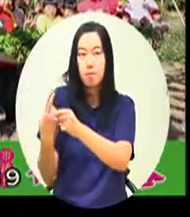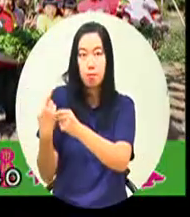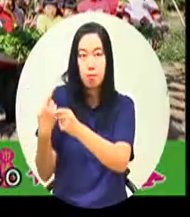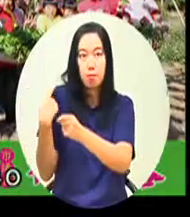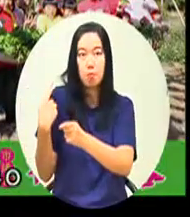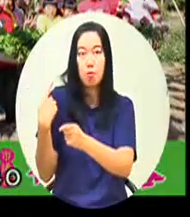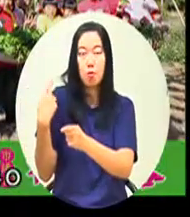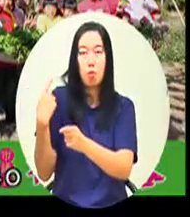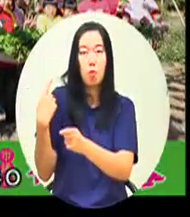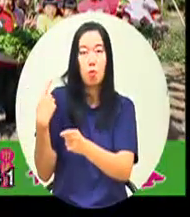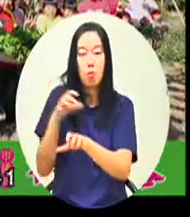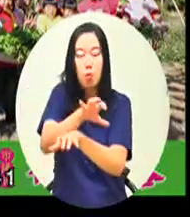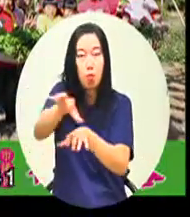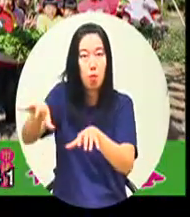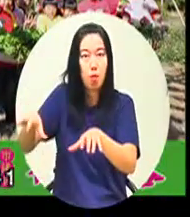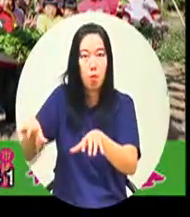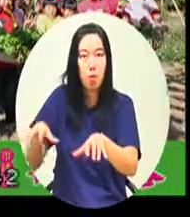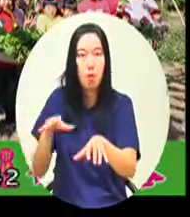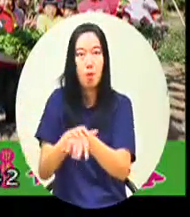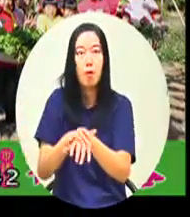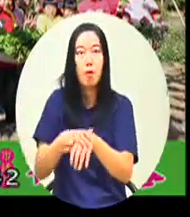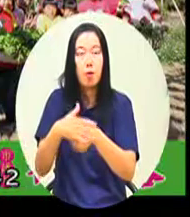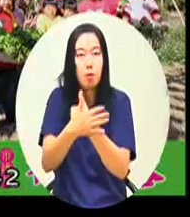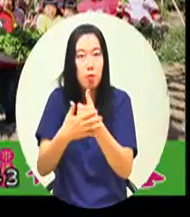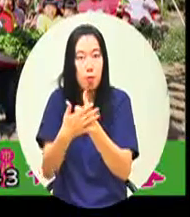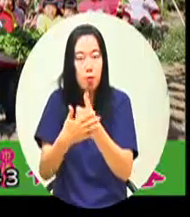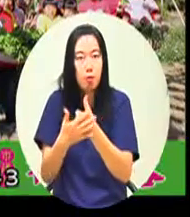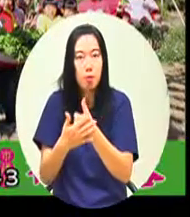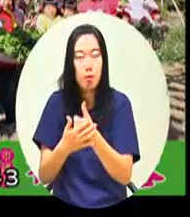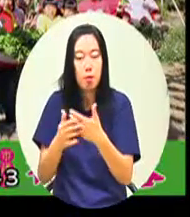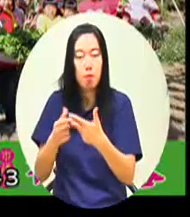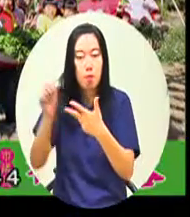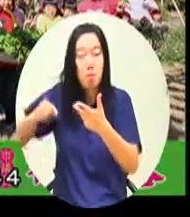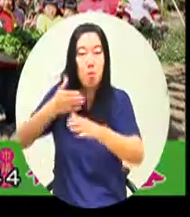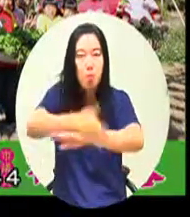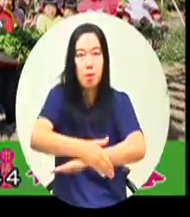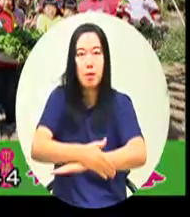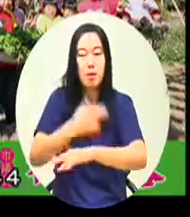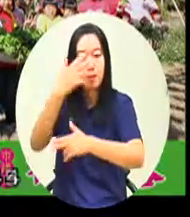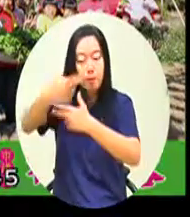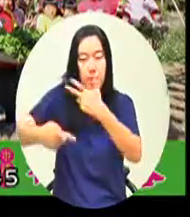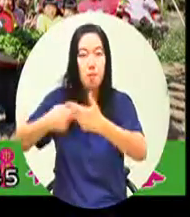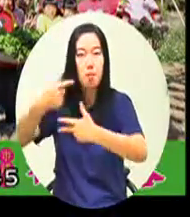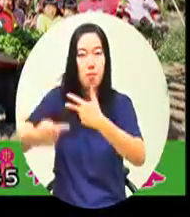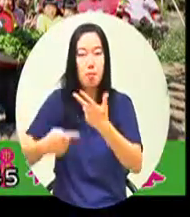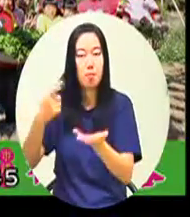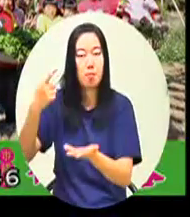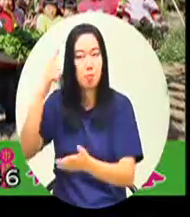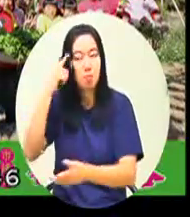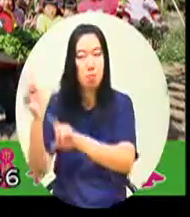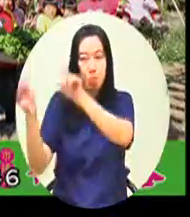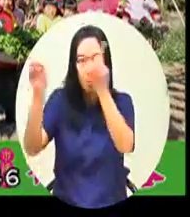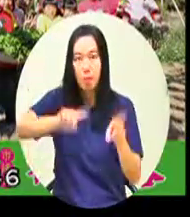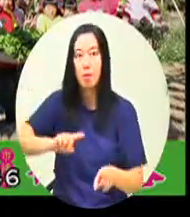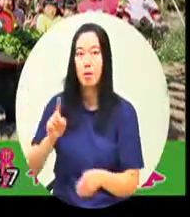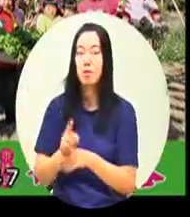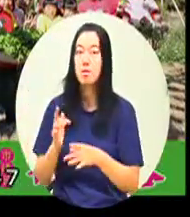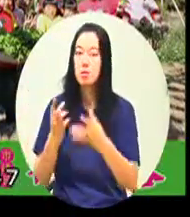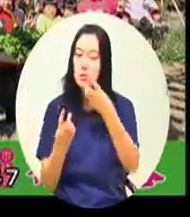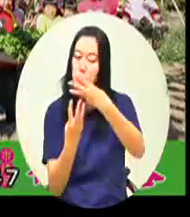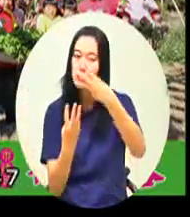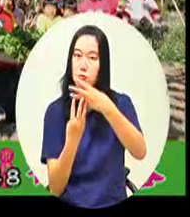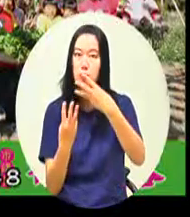过环境维护管理自治条例第七条，每周一日为蔬食日。